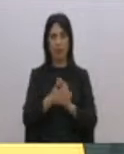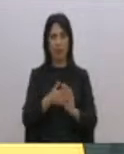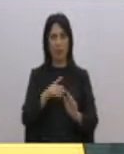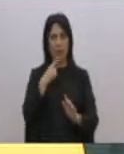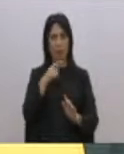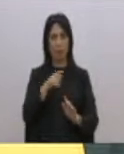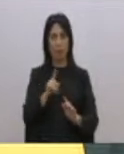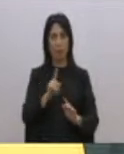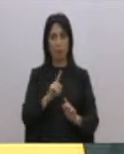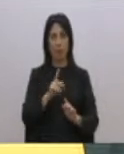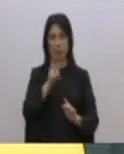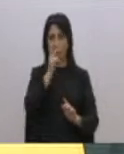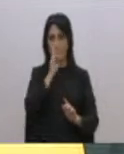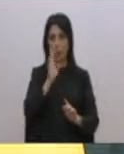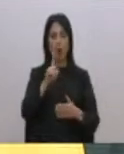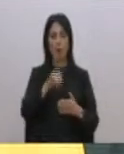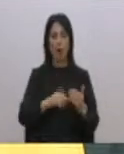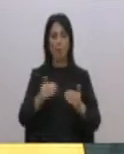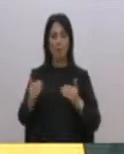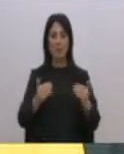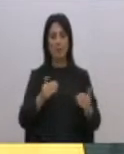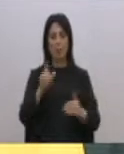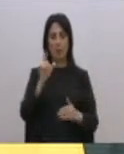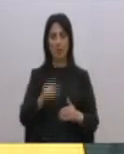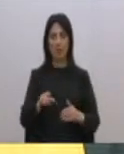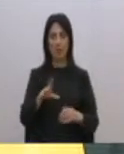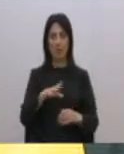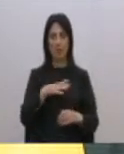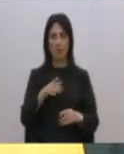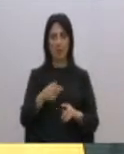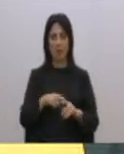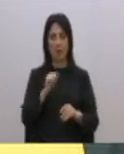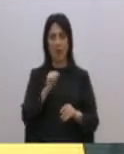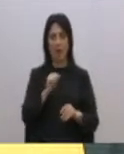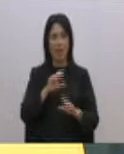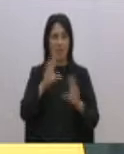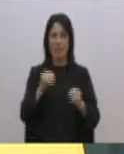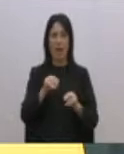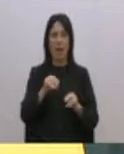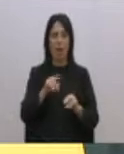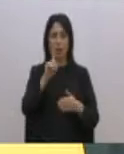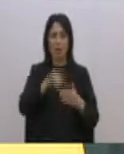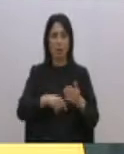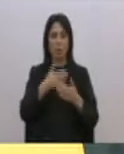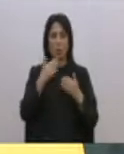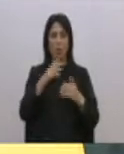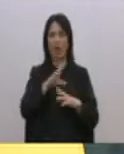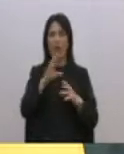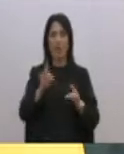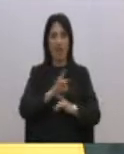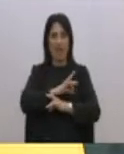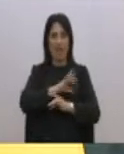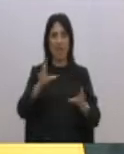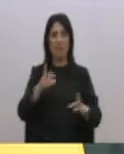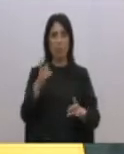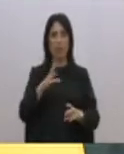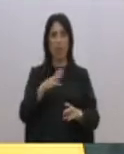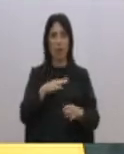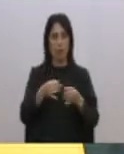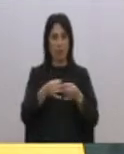გულისხმობთ იმას, რომ მიუხედავად იმისა, მე და შეიძლება ის იყოს ათეისტი, აბსოლუტურად ყველასთვის ყველა დღესასწაულზე